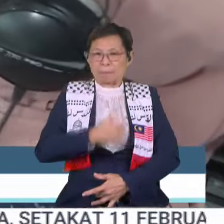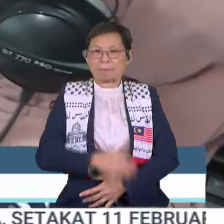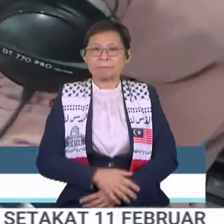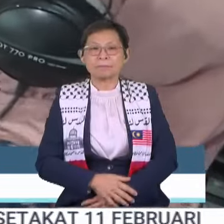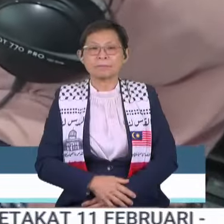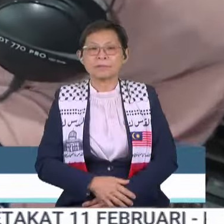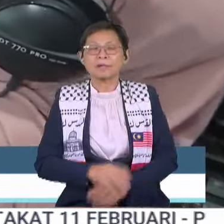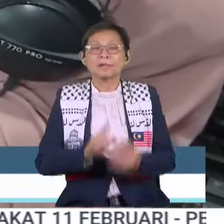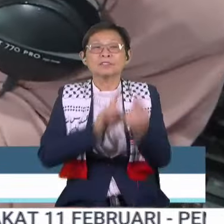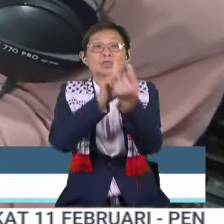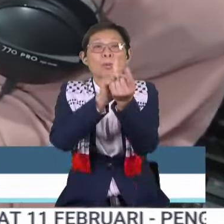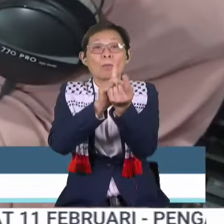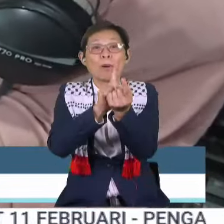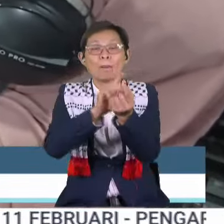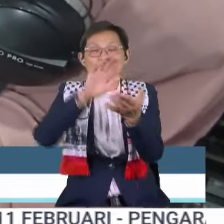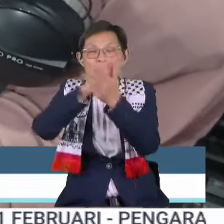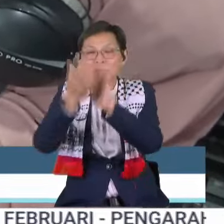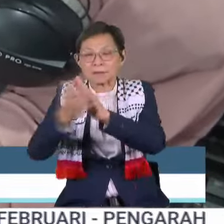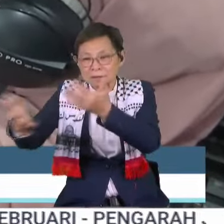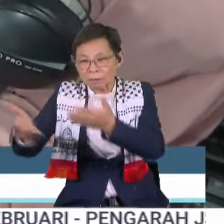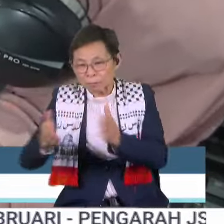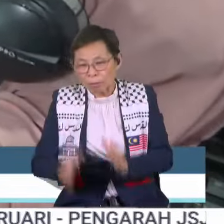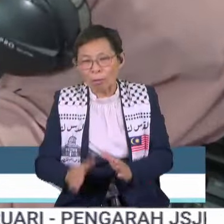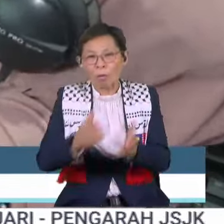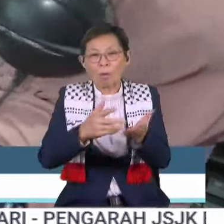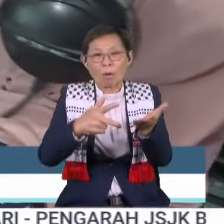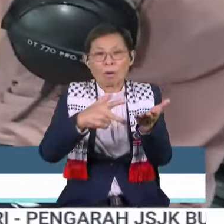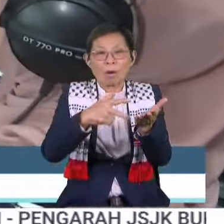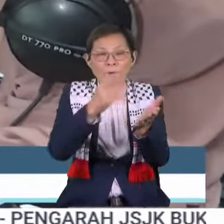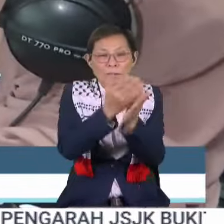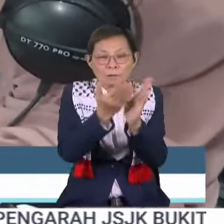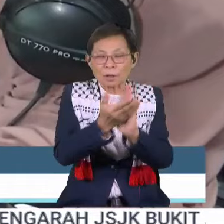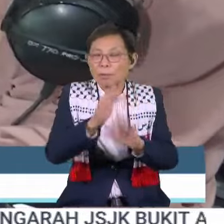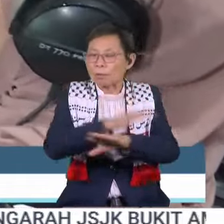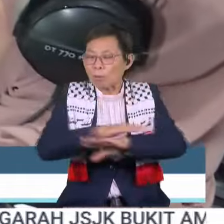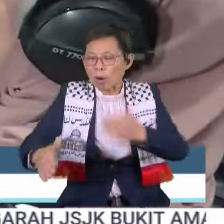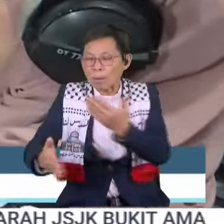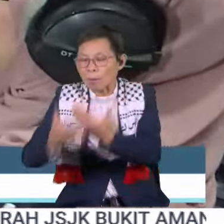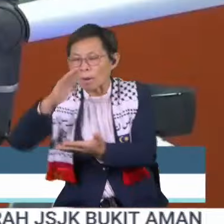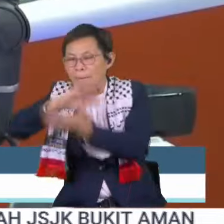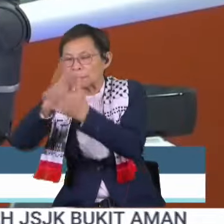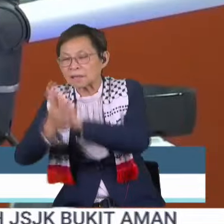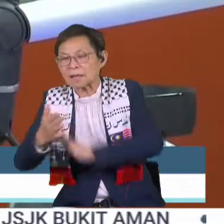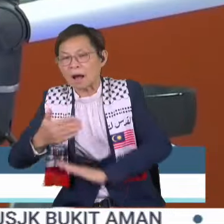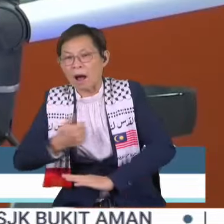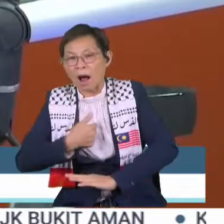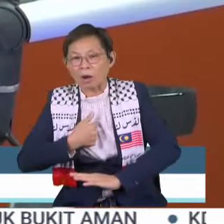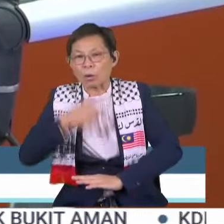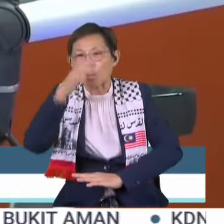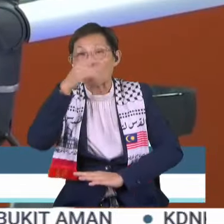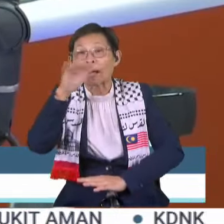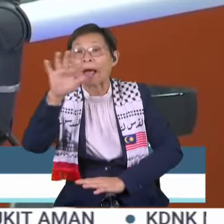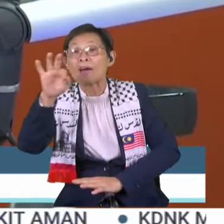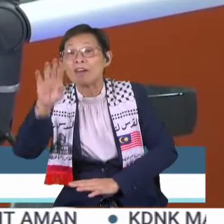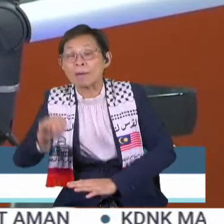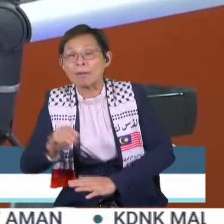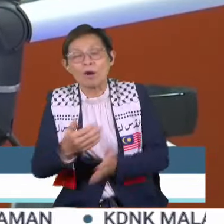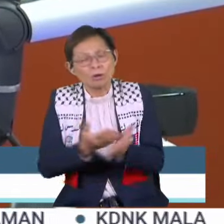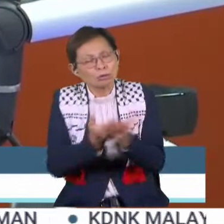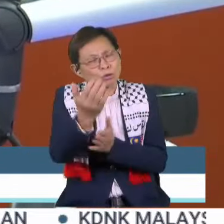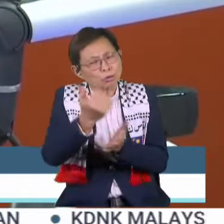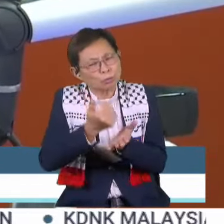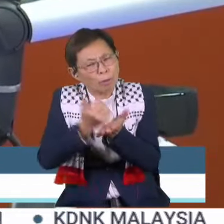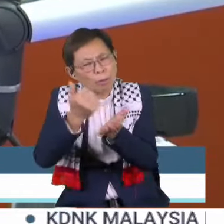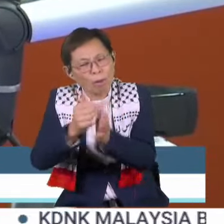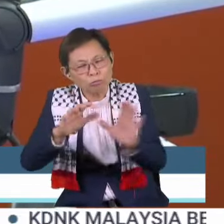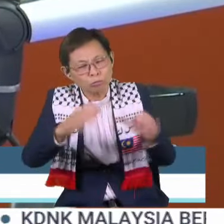masah ditemui selepas menjadi tetamu segmen bukan mudah menjadi aku di Melaka FM untuk terus membantu